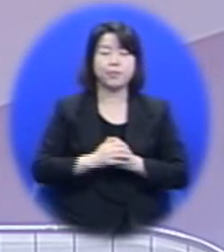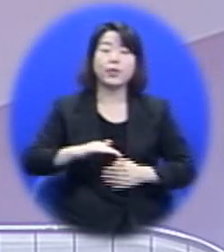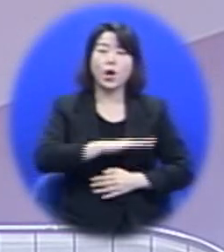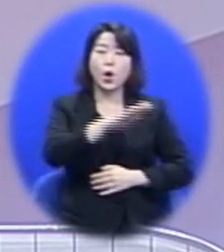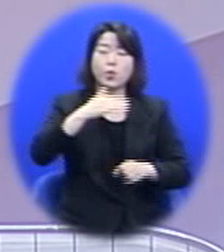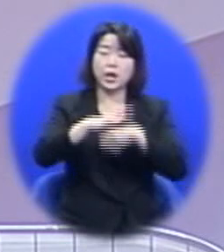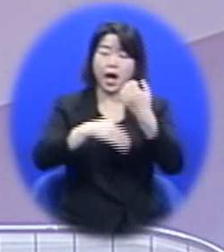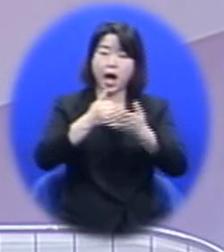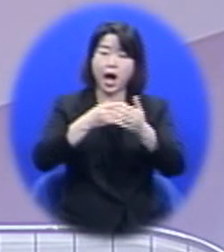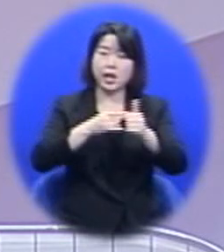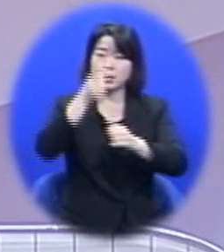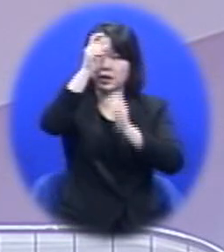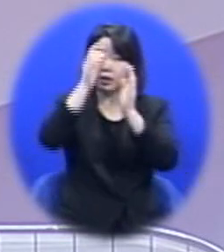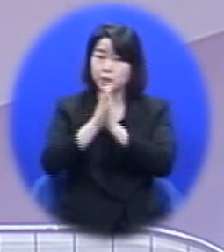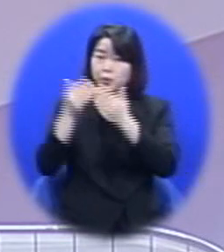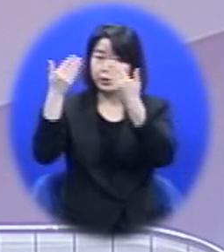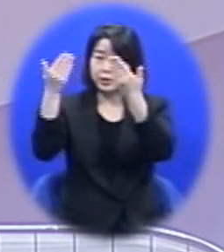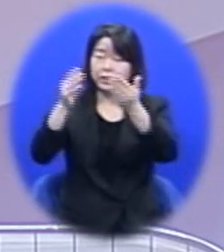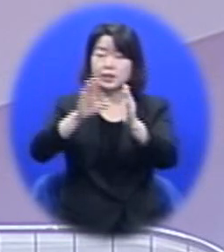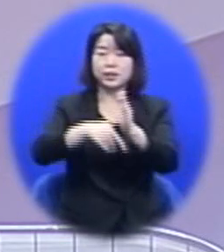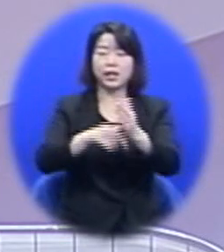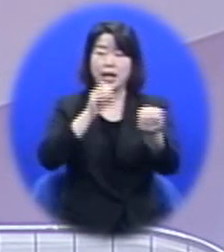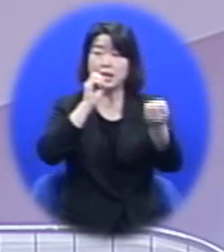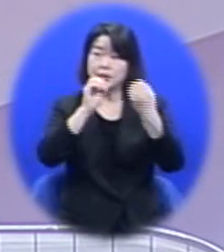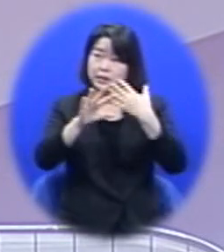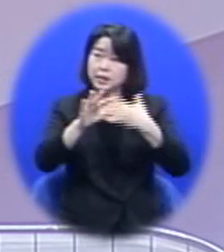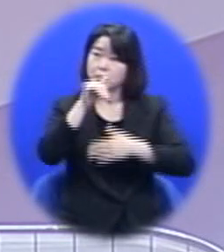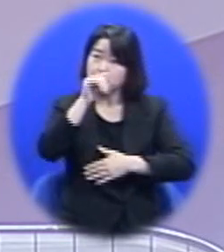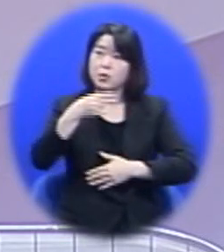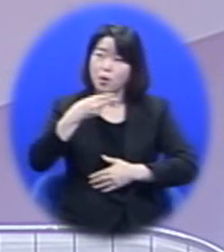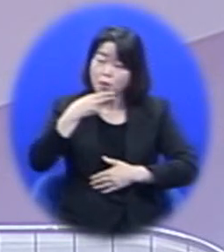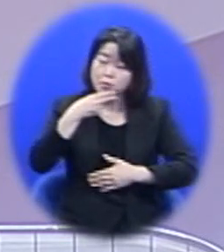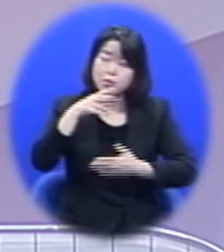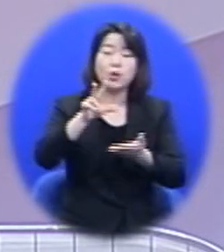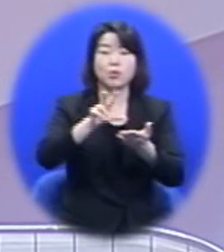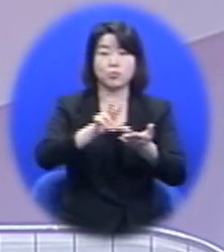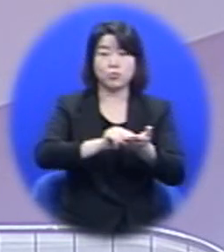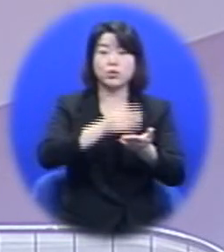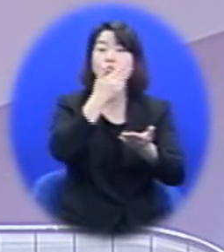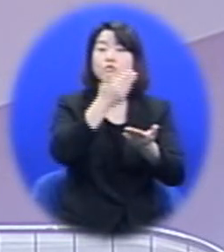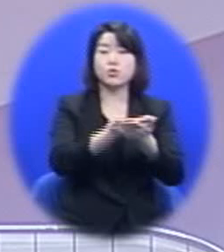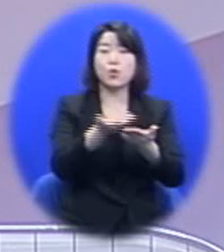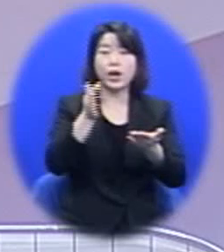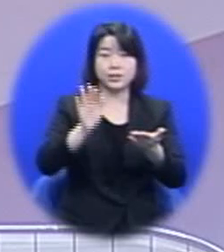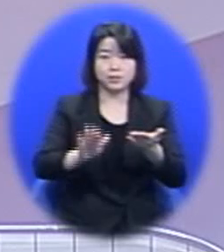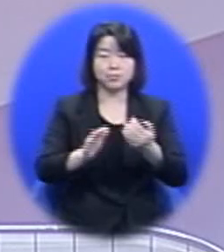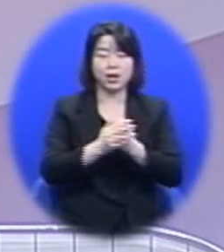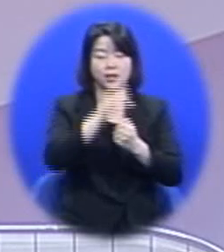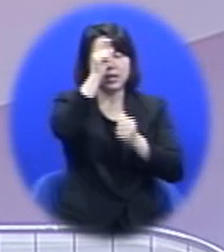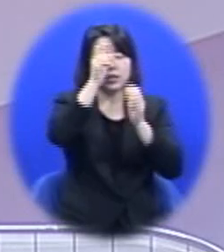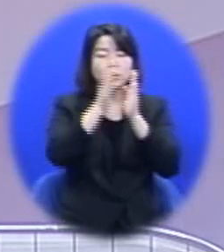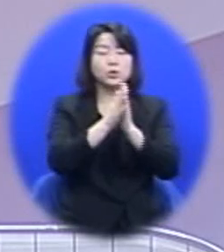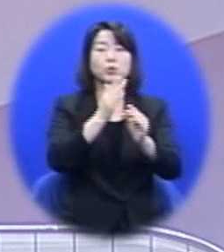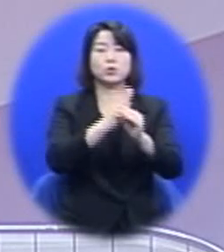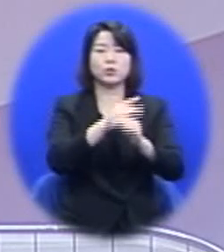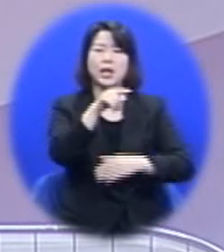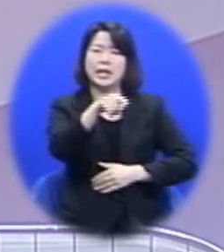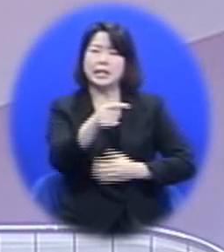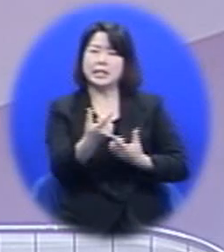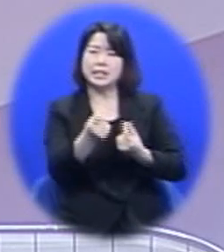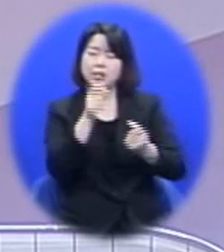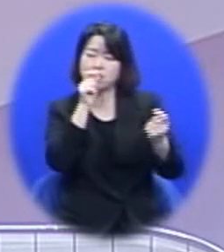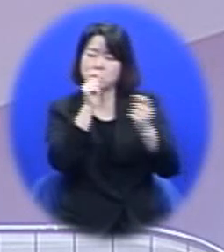우리가 하나님께 기도할 때 응답이 되느냐 안 되느냐 하는 문제도 중요하지만 기도 중에 이런